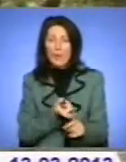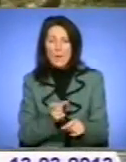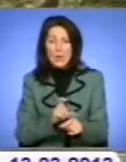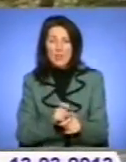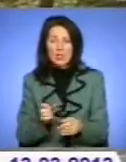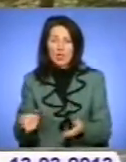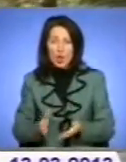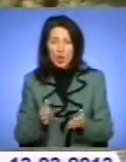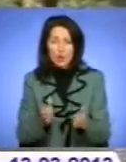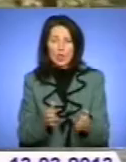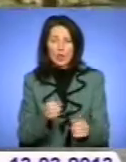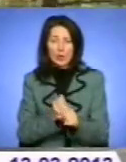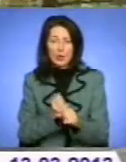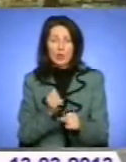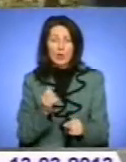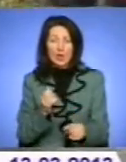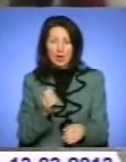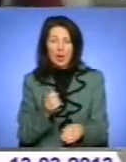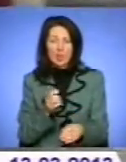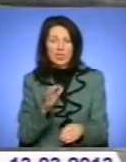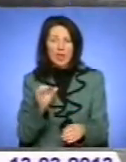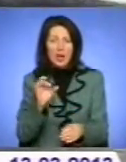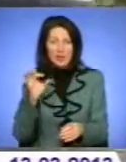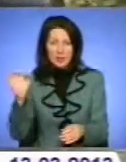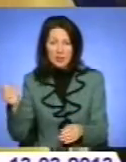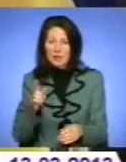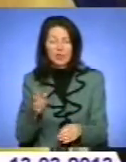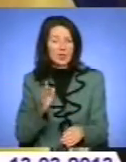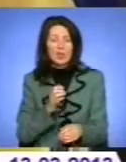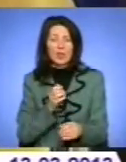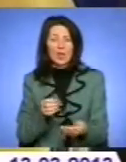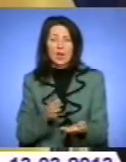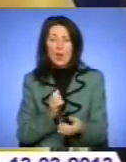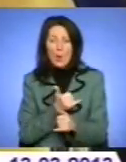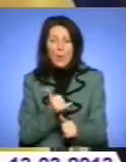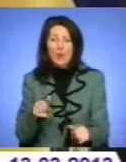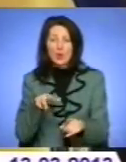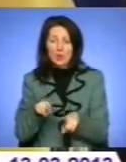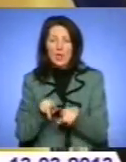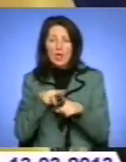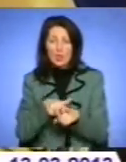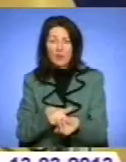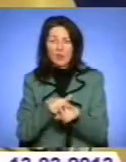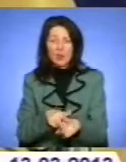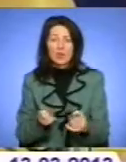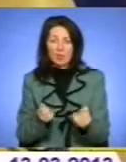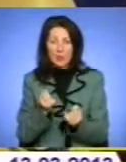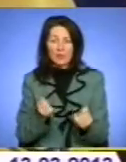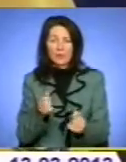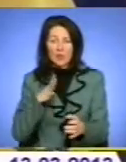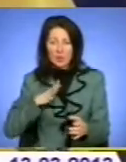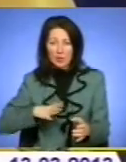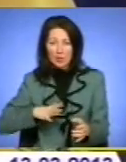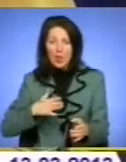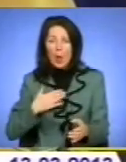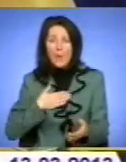розраховані на сучасні навантаження. Тож критику влади на їх якість вважає несправедливою. Ми обов'язково справимося. У нас появятся